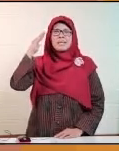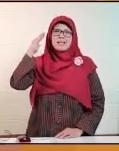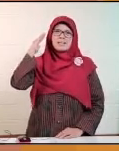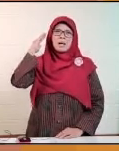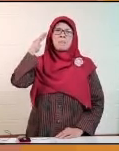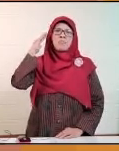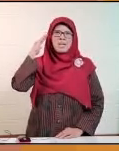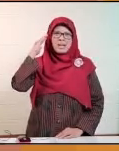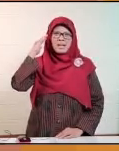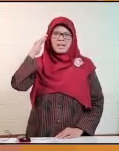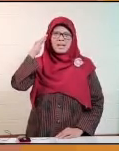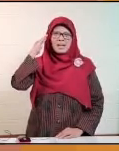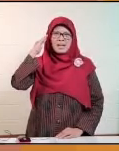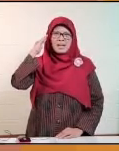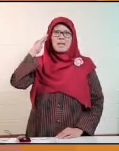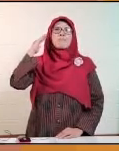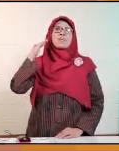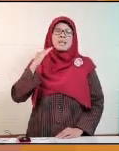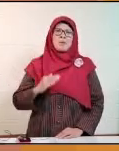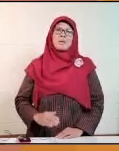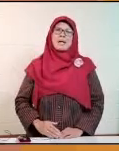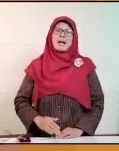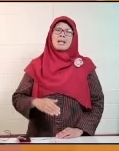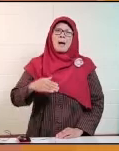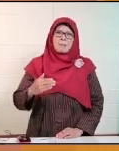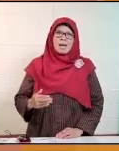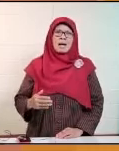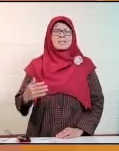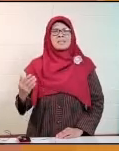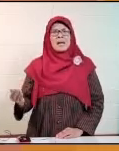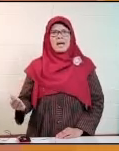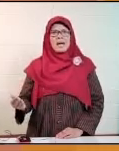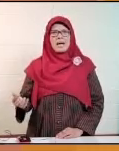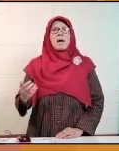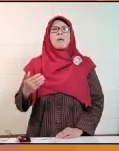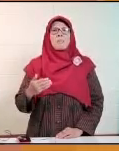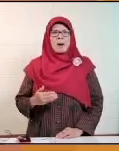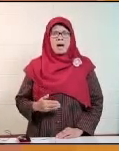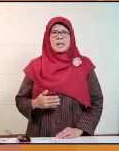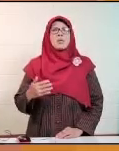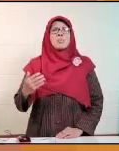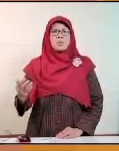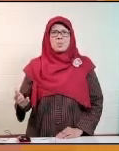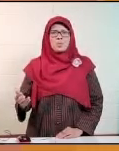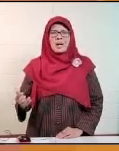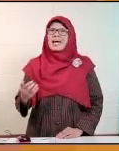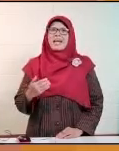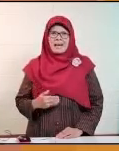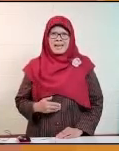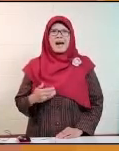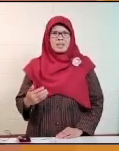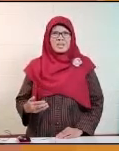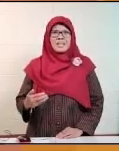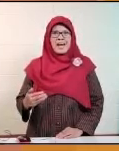bisa diajak berpikir bisa membedakan benar salah baik buruk